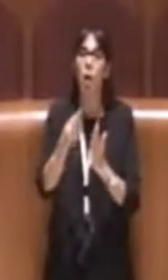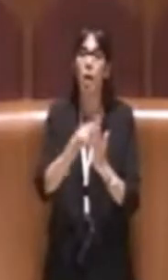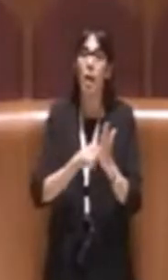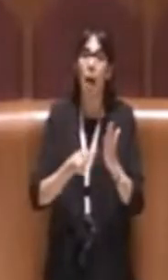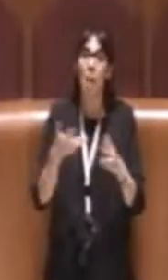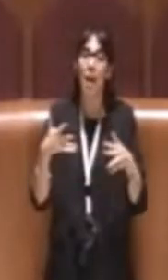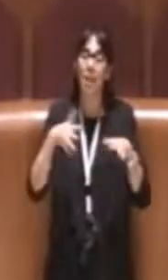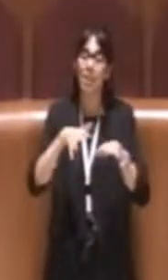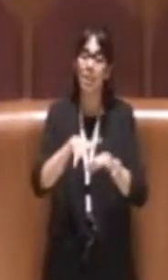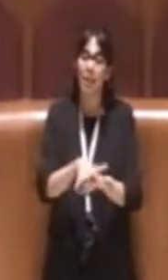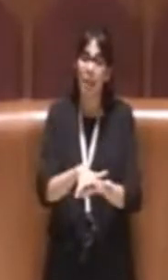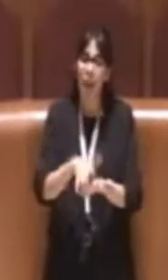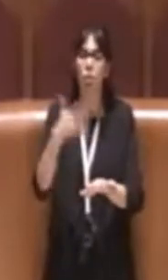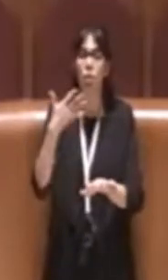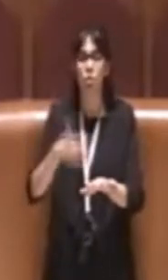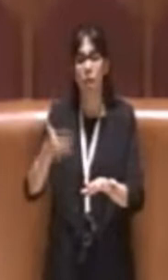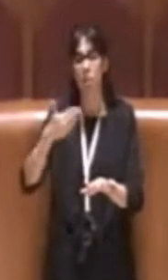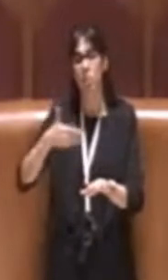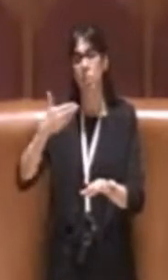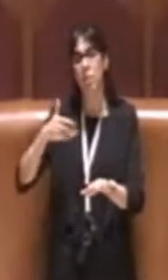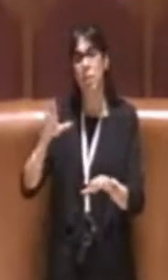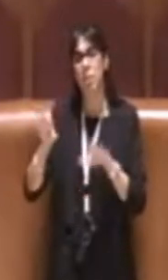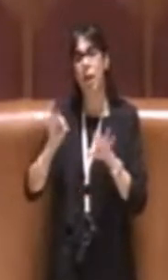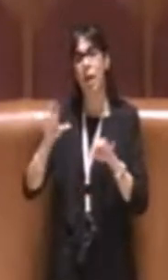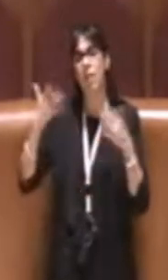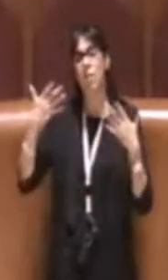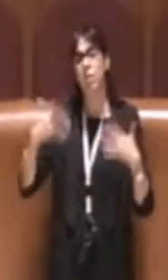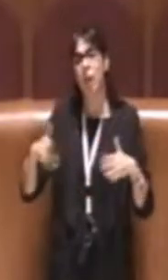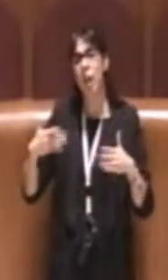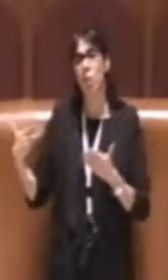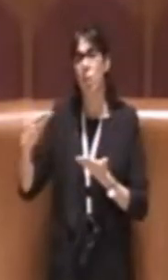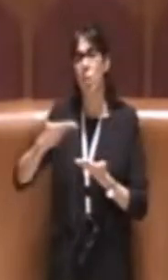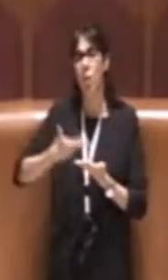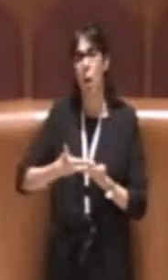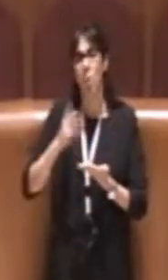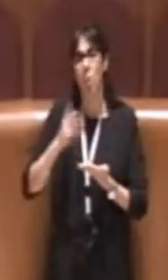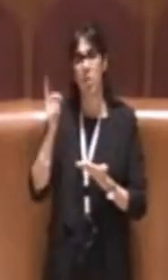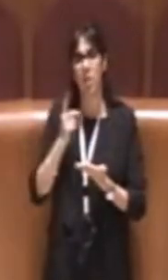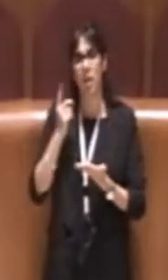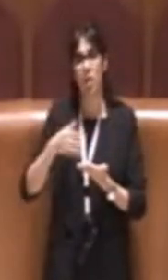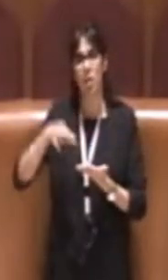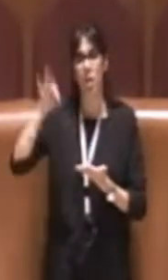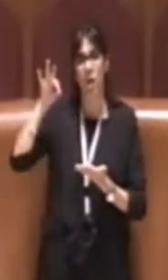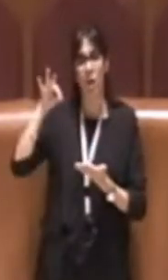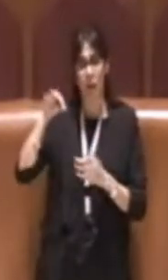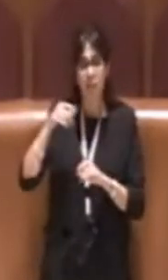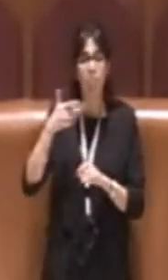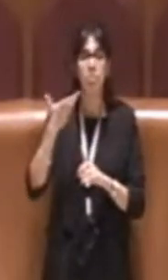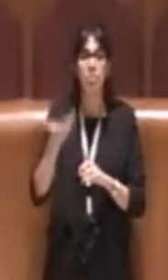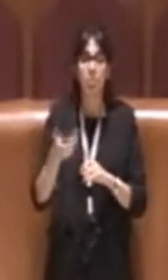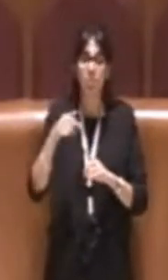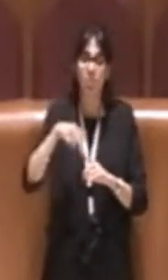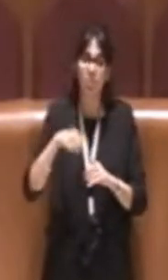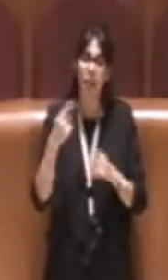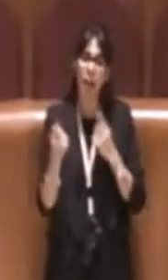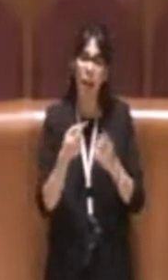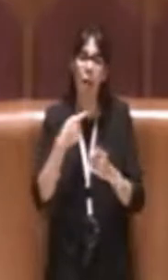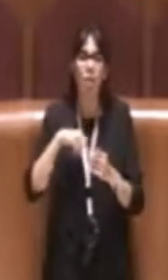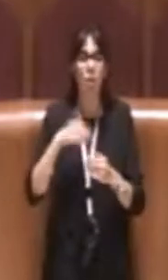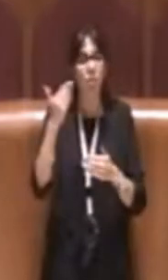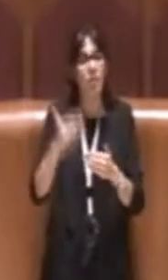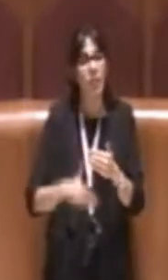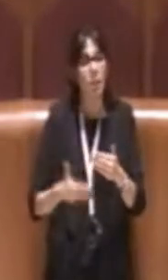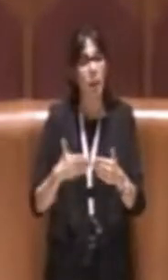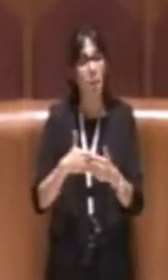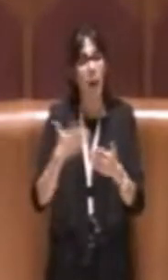già selezionato la proposta migliore. Quindi anche in questo caso abbiamo dato un termine massimo